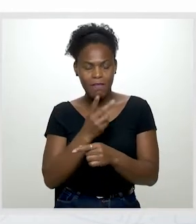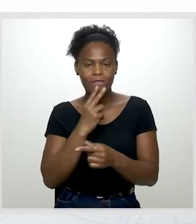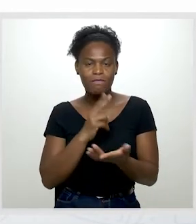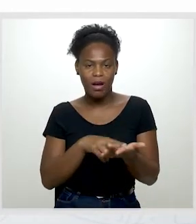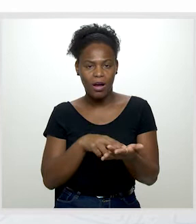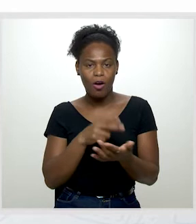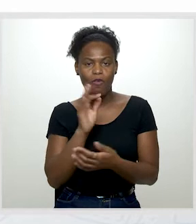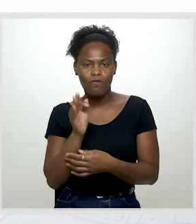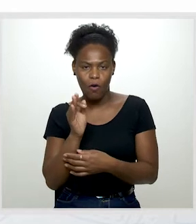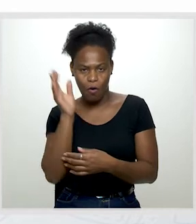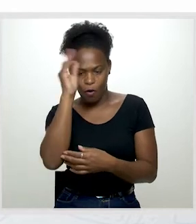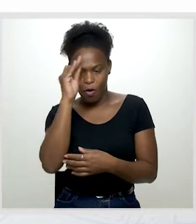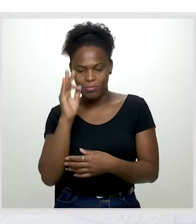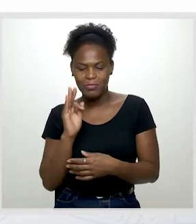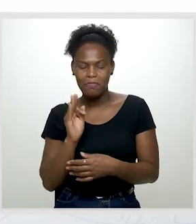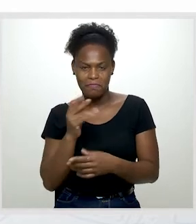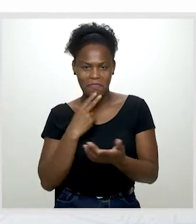faux? Vrai.